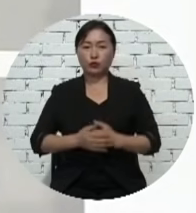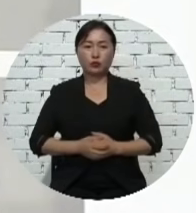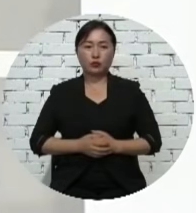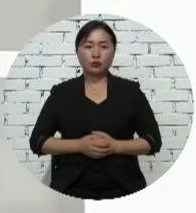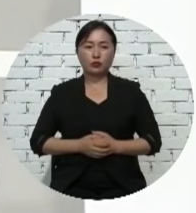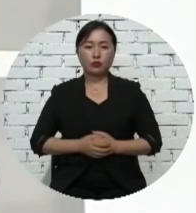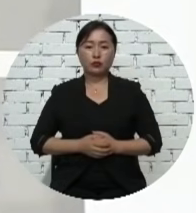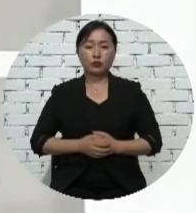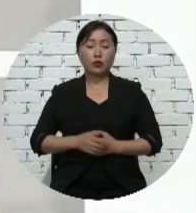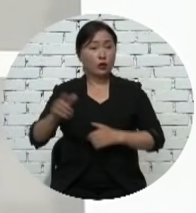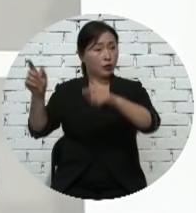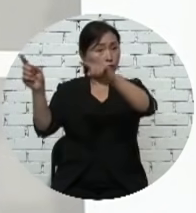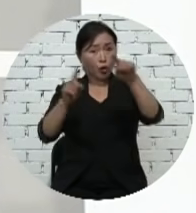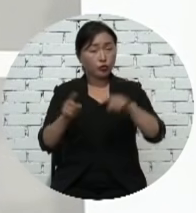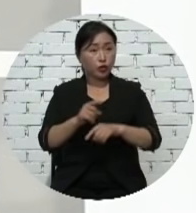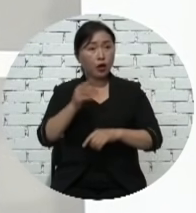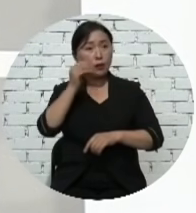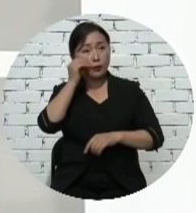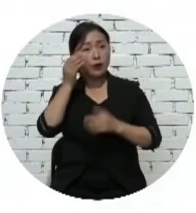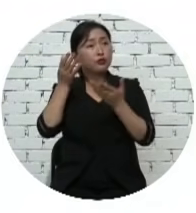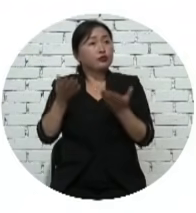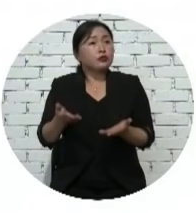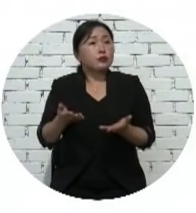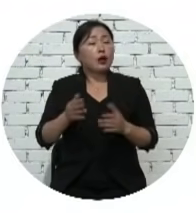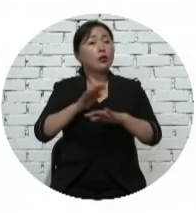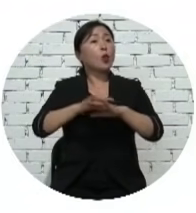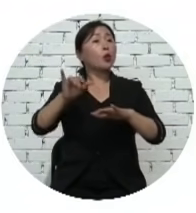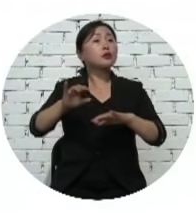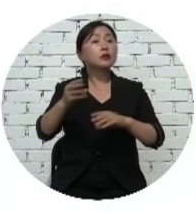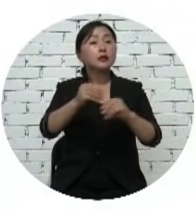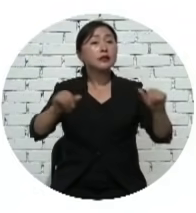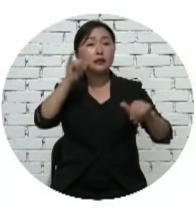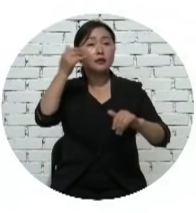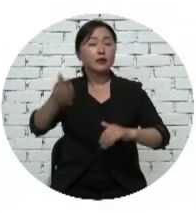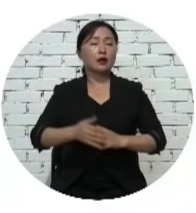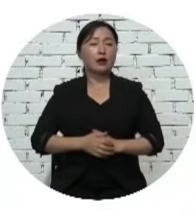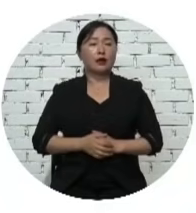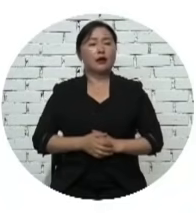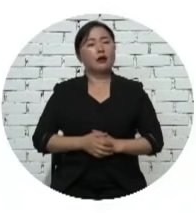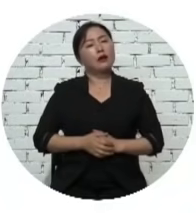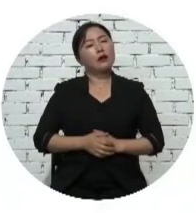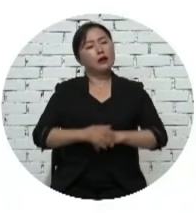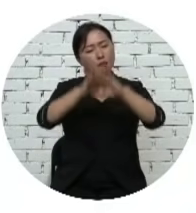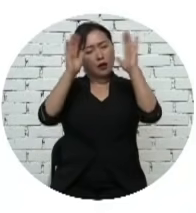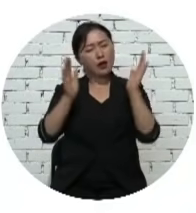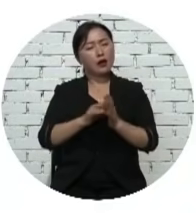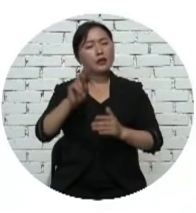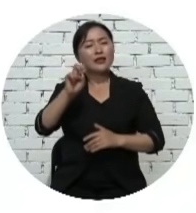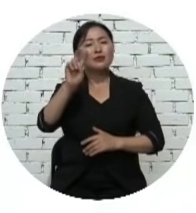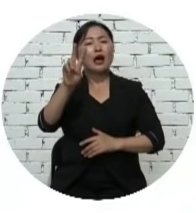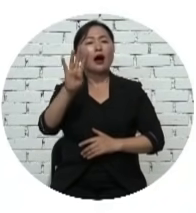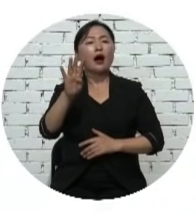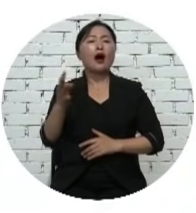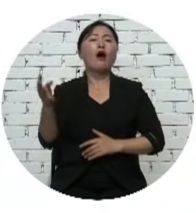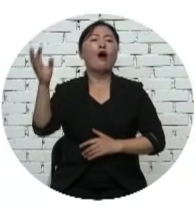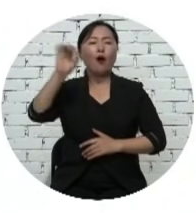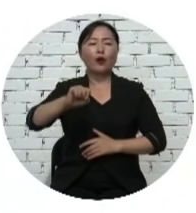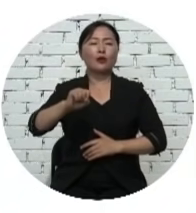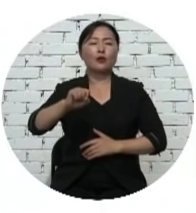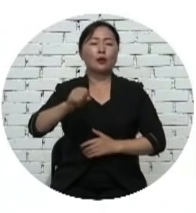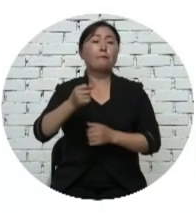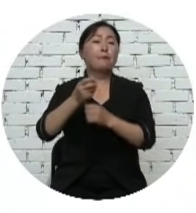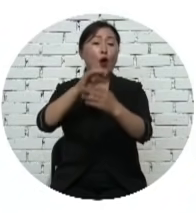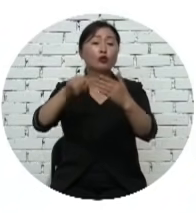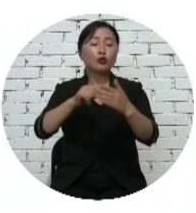유휴농지 현황을 좀 알아보셨나요? 유휴농지요? 농지가 전체가 24억 평입니다. 그중에 1억 평을